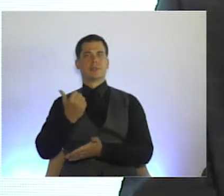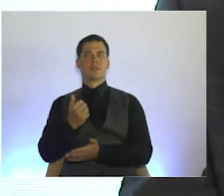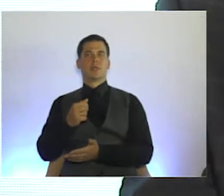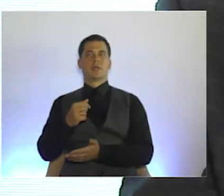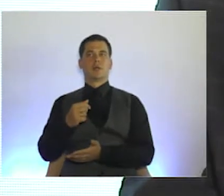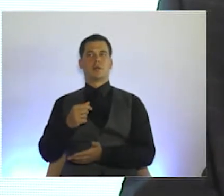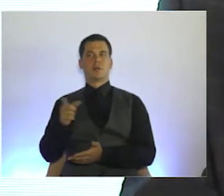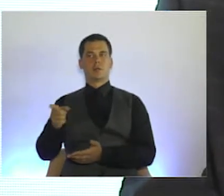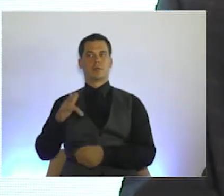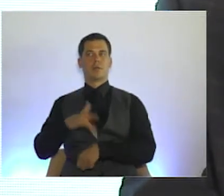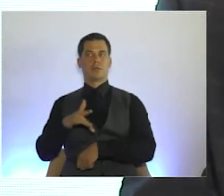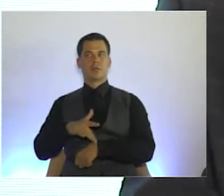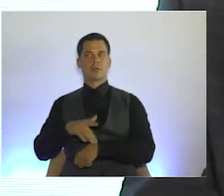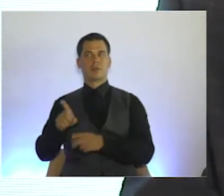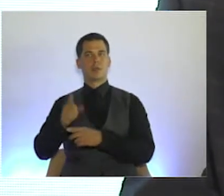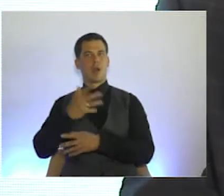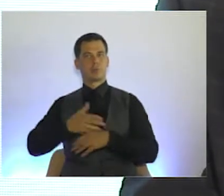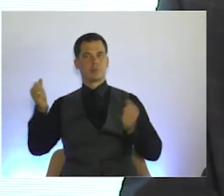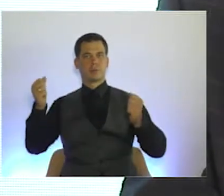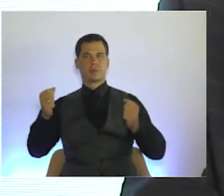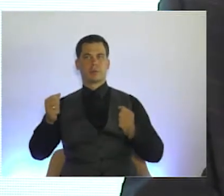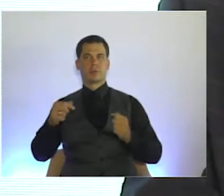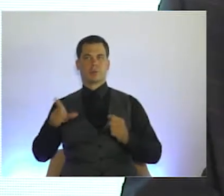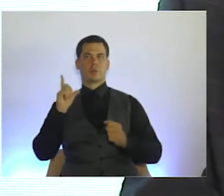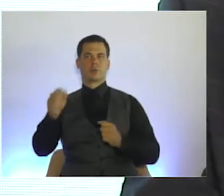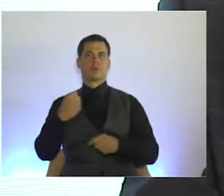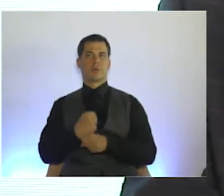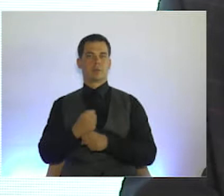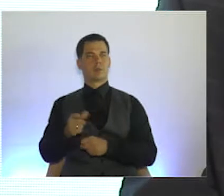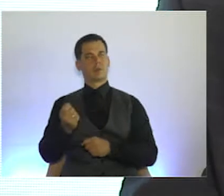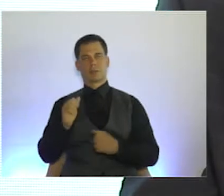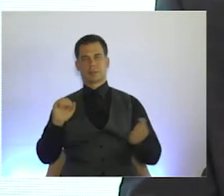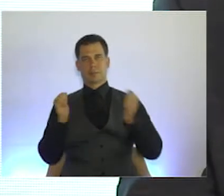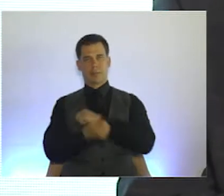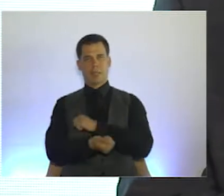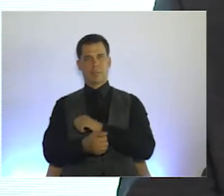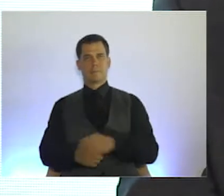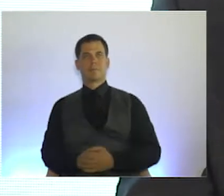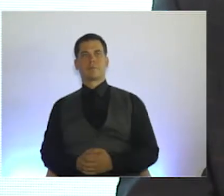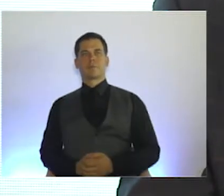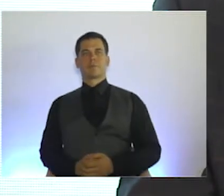którą później prezentuje jako absolwent wychodzący na rynek pracy, zmieniły się zasadniczo.